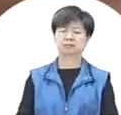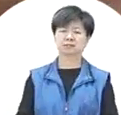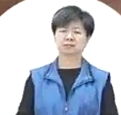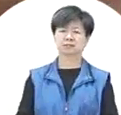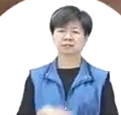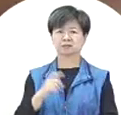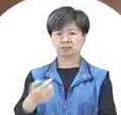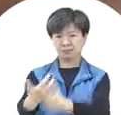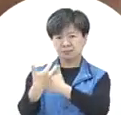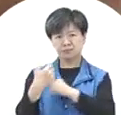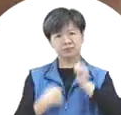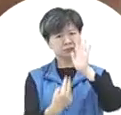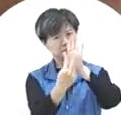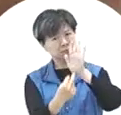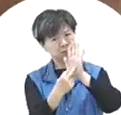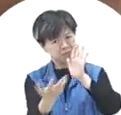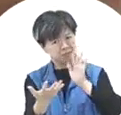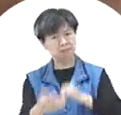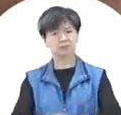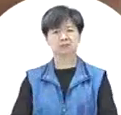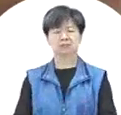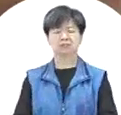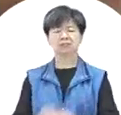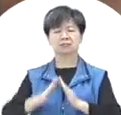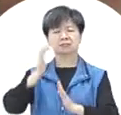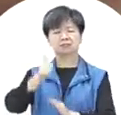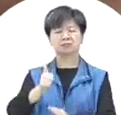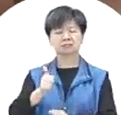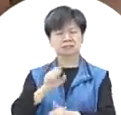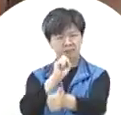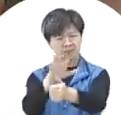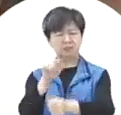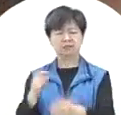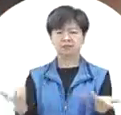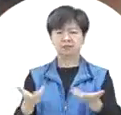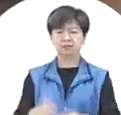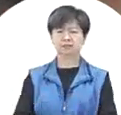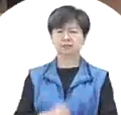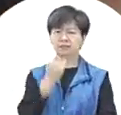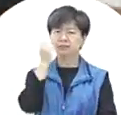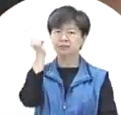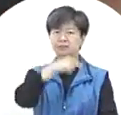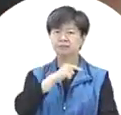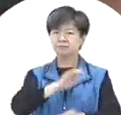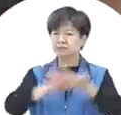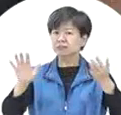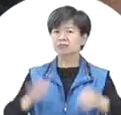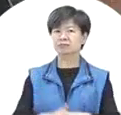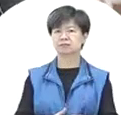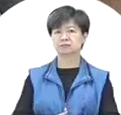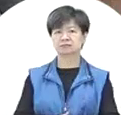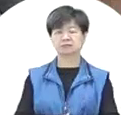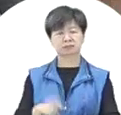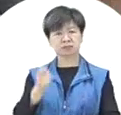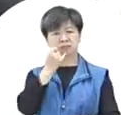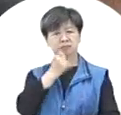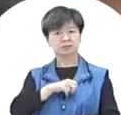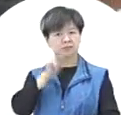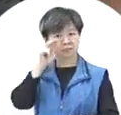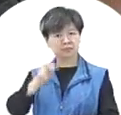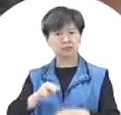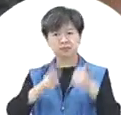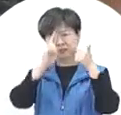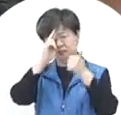你执行，我不能说明吗？ 市长， 是啊，你 针对这个事情， 好， 可不可以尽速去解决？你可以去见许立农，喂他吃蛋